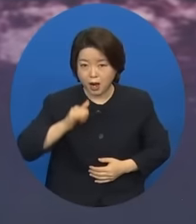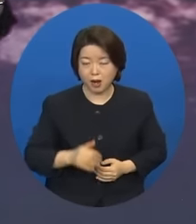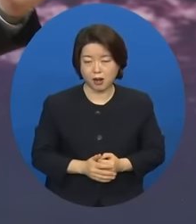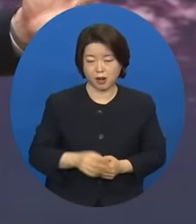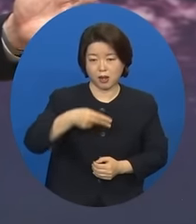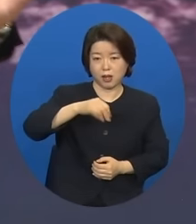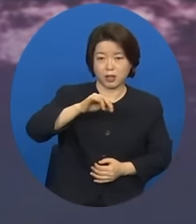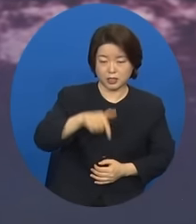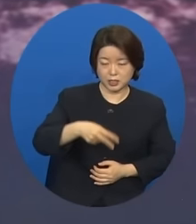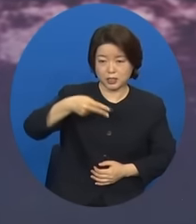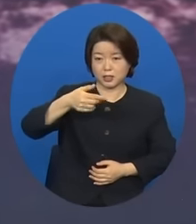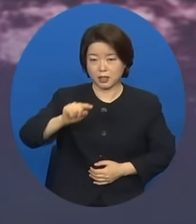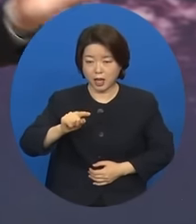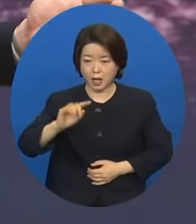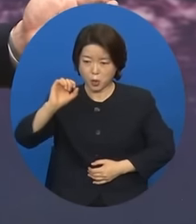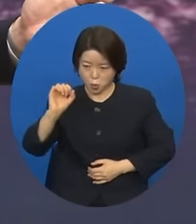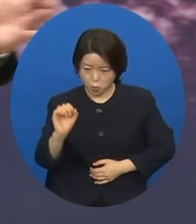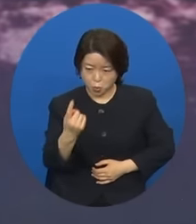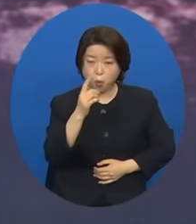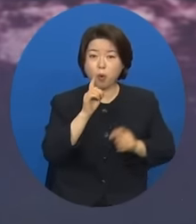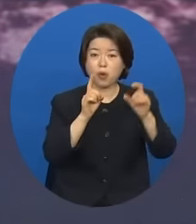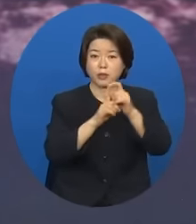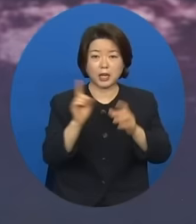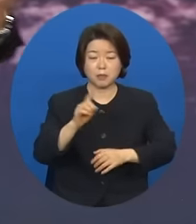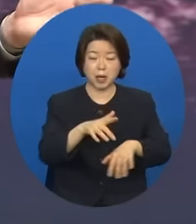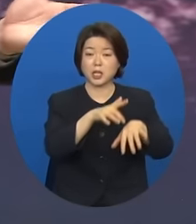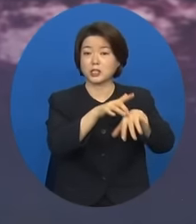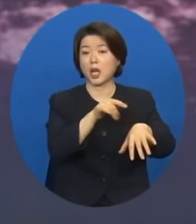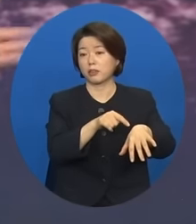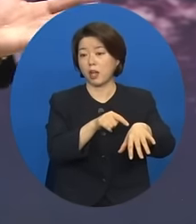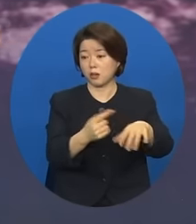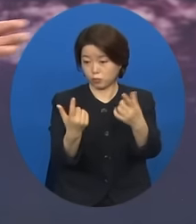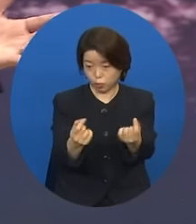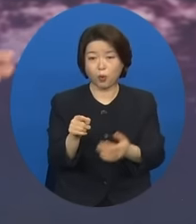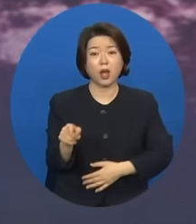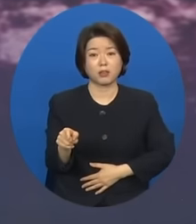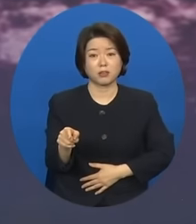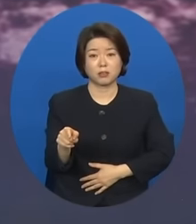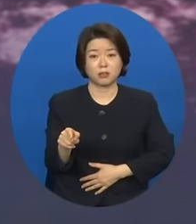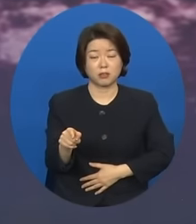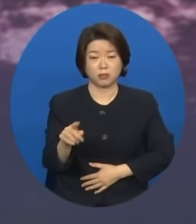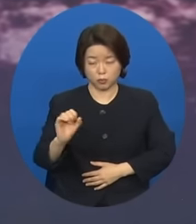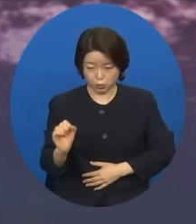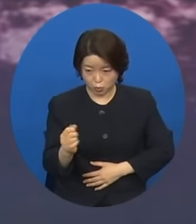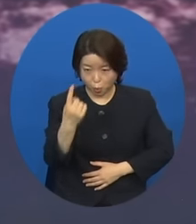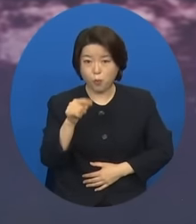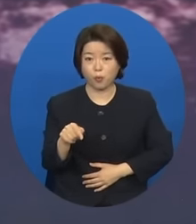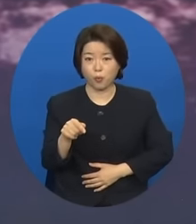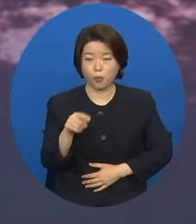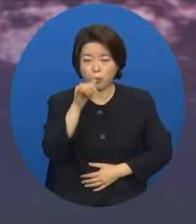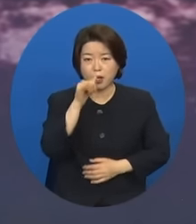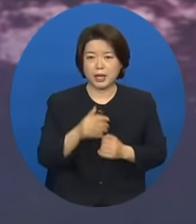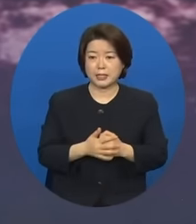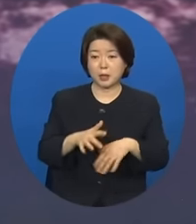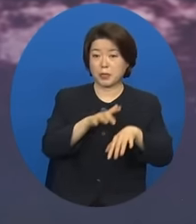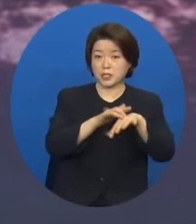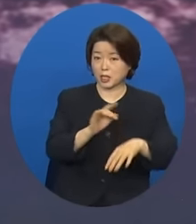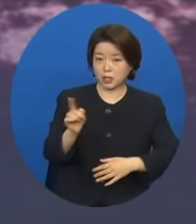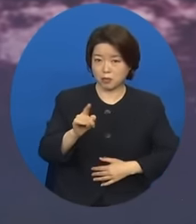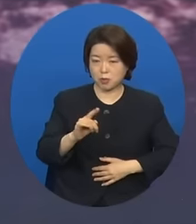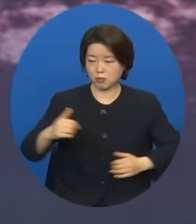대적함으로 사탄이 히브리어 든요 사탄 아고 똑같은 어원에서 나와 있어요 그래서 사탄은